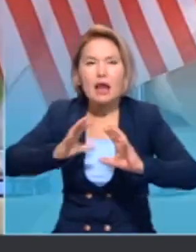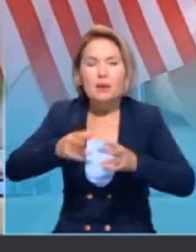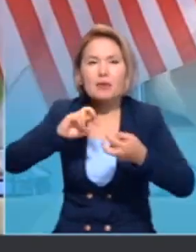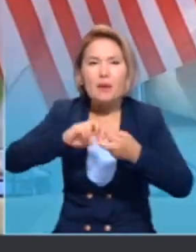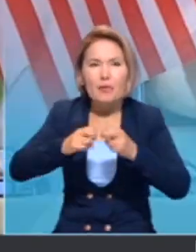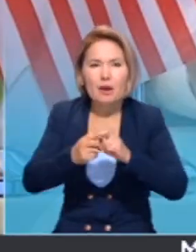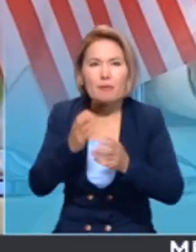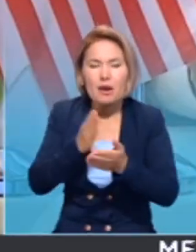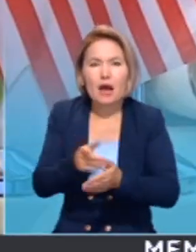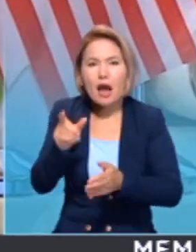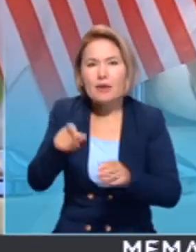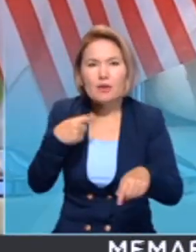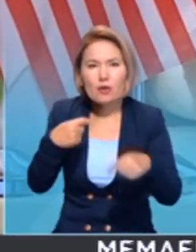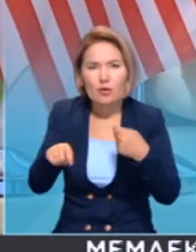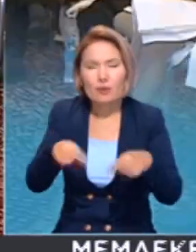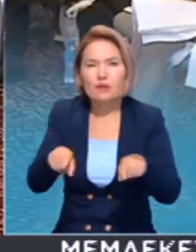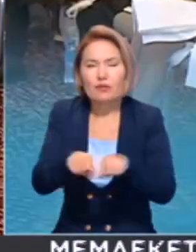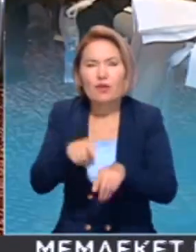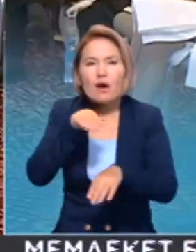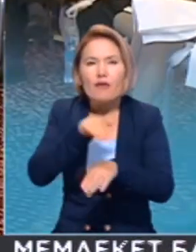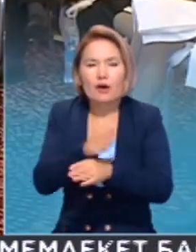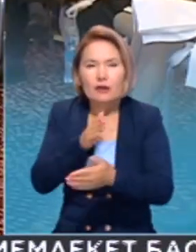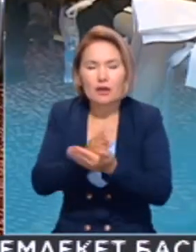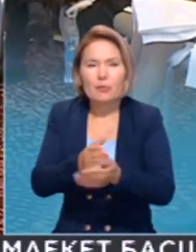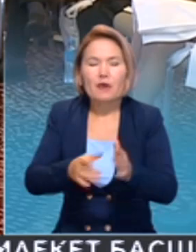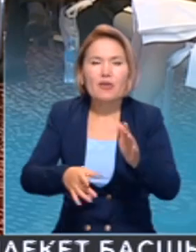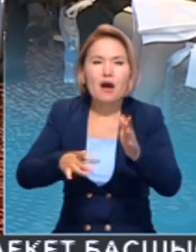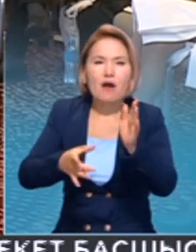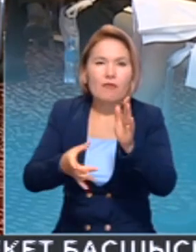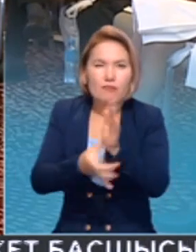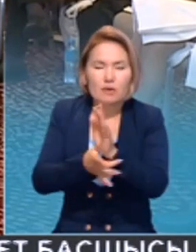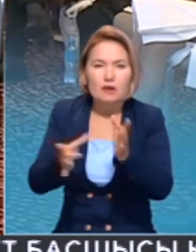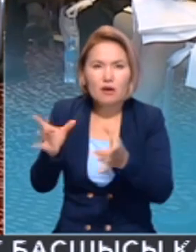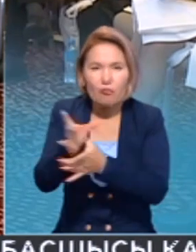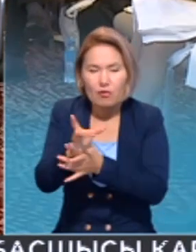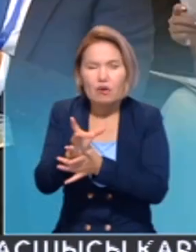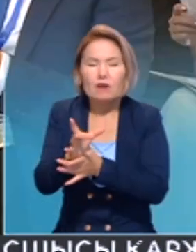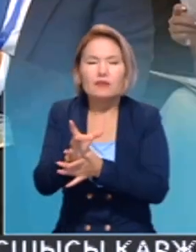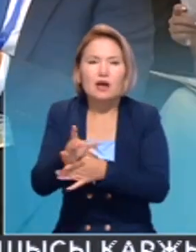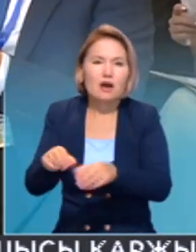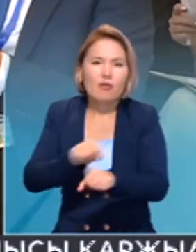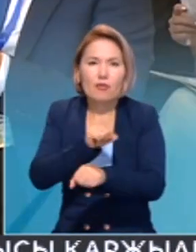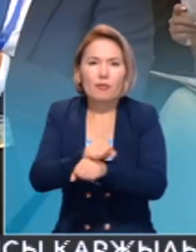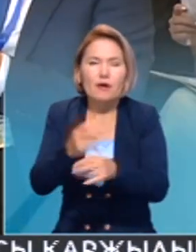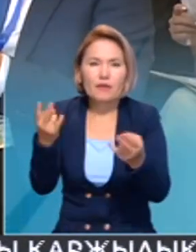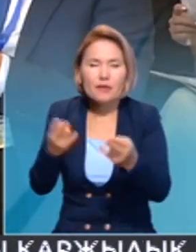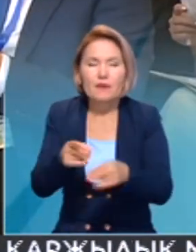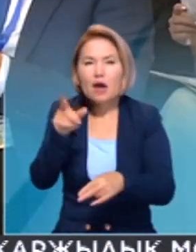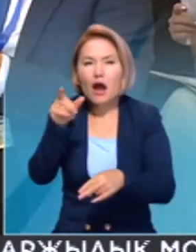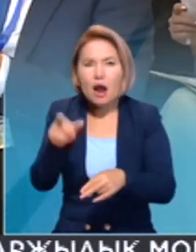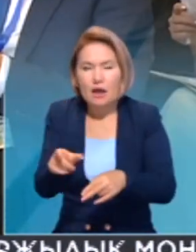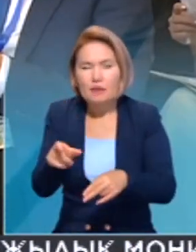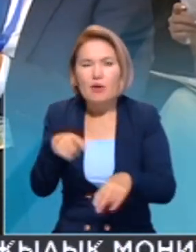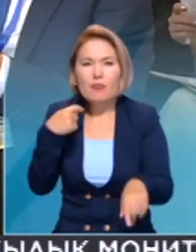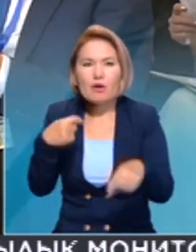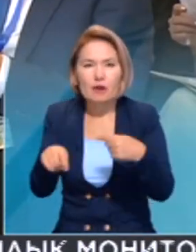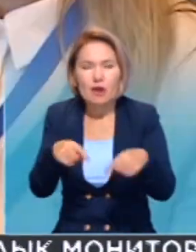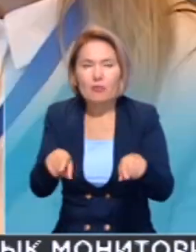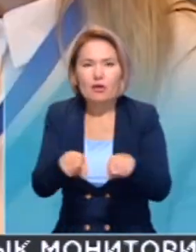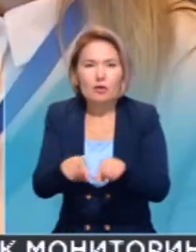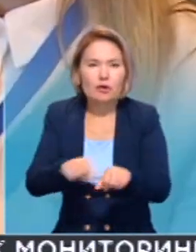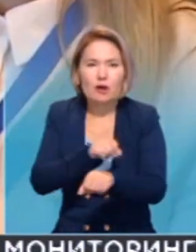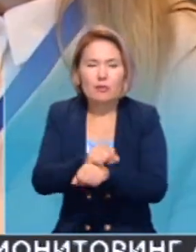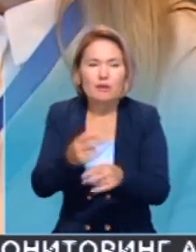әлемдік проблема. Тек полицияның күшімен құлдыққа тойтарыс беру мүмкін емес. Бүкіл әлемдегі адам азаматтық қоғам белсене араласқанда